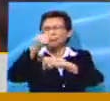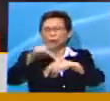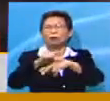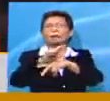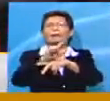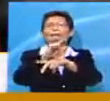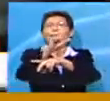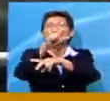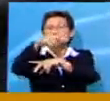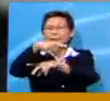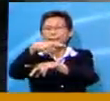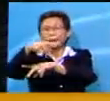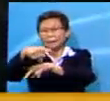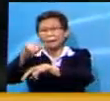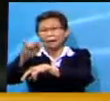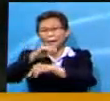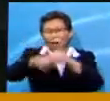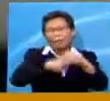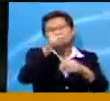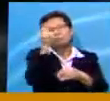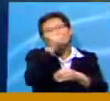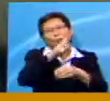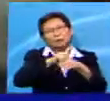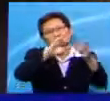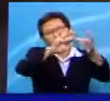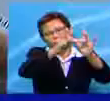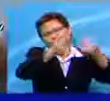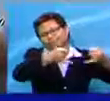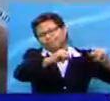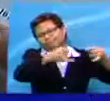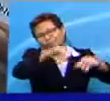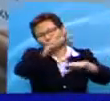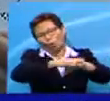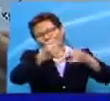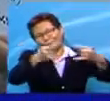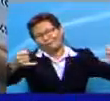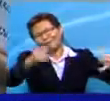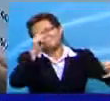Islam Malaysia PPIM berkaitan penipuan di portal jualan dalam talian.